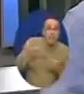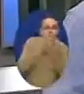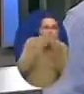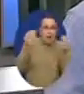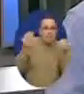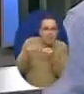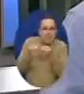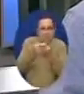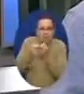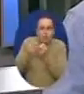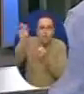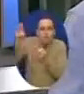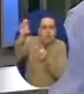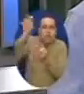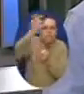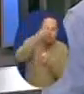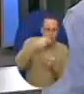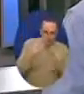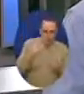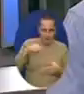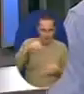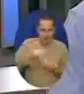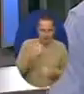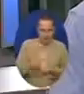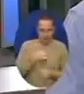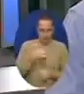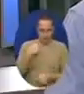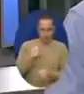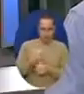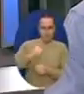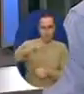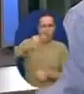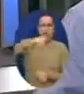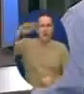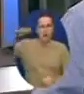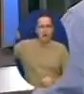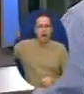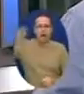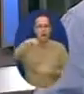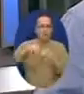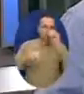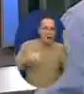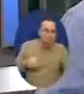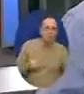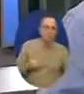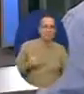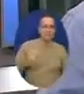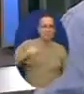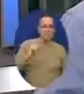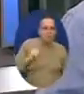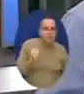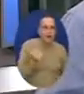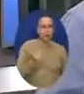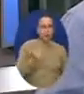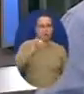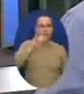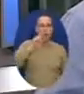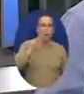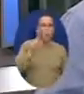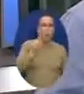התארגנויות אזוריות. ואני רואה את זה בעבודה שלי. אנחנו עובדים בגליל המערבי, עובדים בצפת, בקשר עם ירוחם. אתה רואה הרבה מאוד התארגנויות